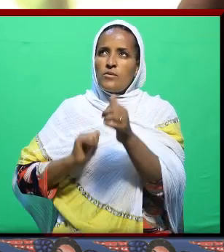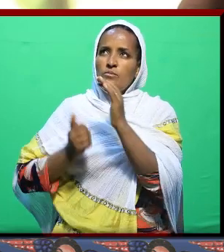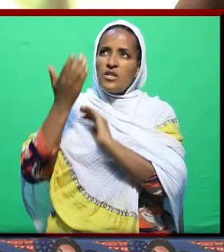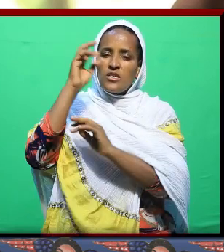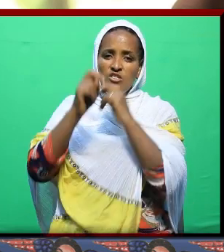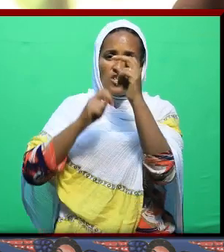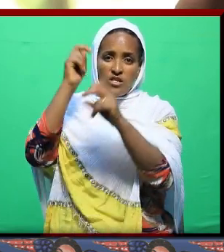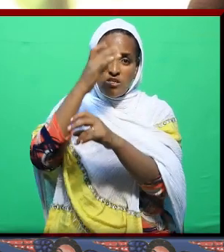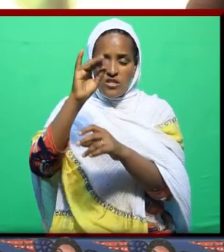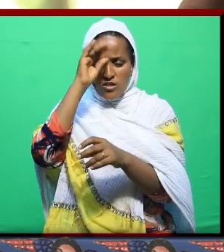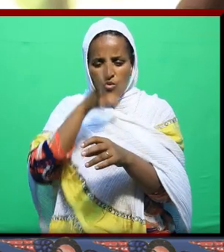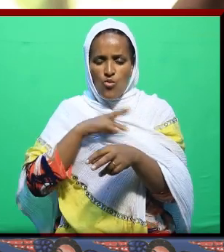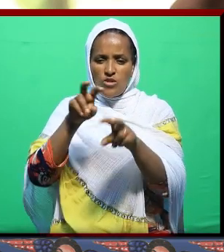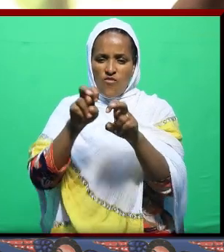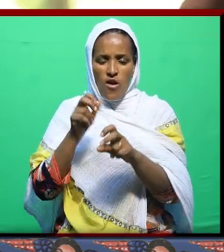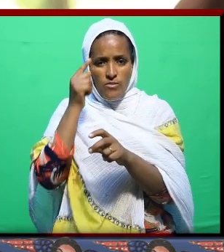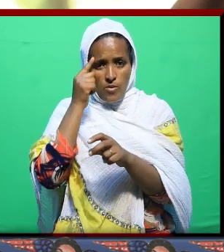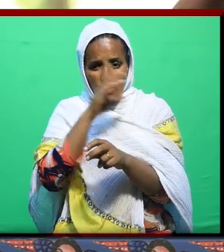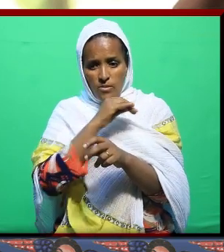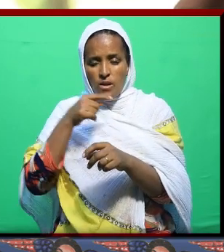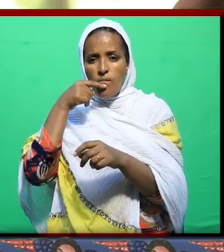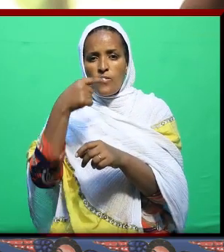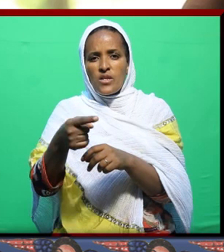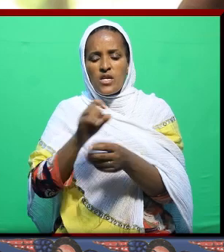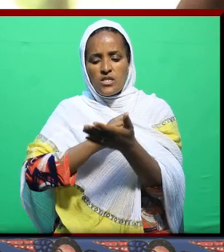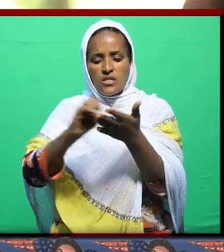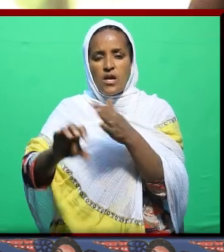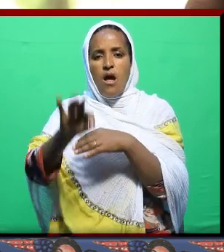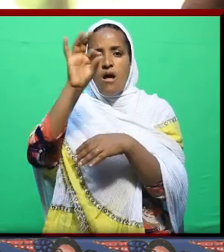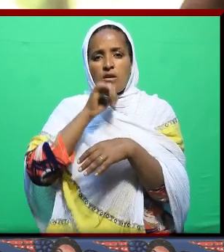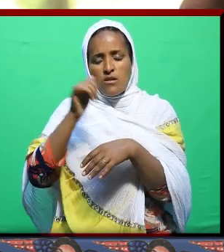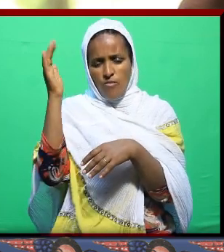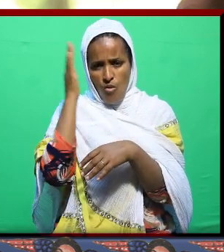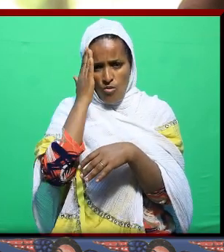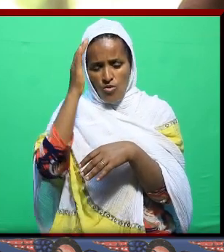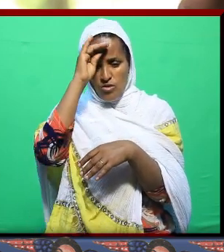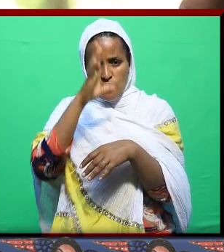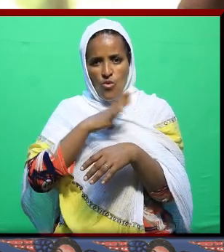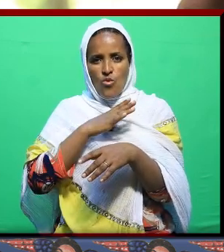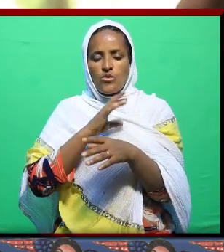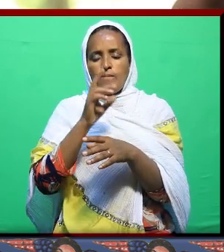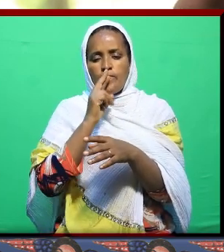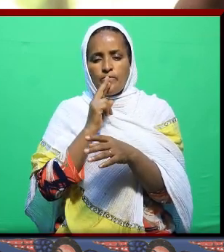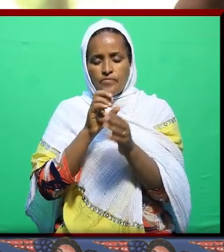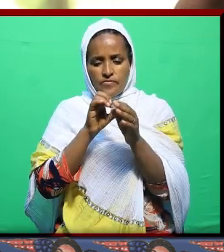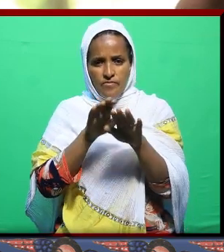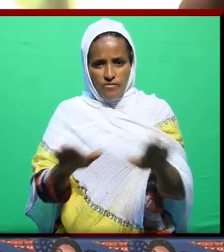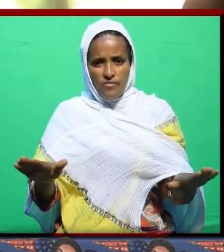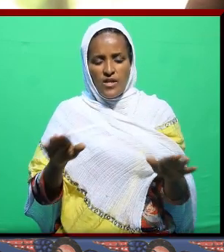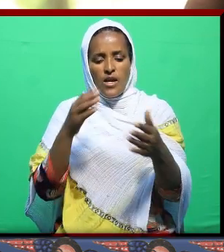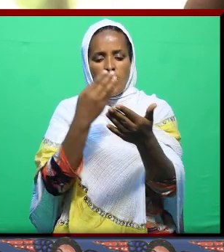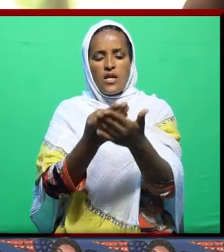የእግዚአብሔር ምሕረት የእግዚአብሔር ቸርነት እንጂ የሰዎችን ክፋት በማሰብና በመናገር ጽድቅ እንደማይገኝ አውቀው ሰዎች ጽናዌን